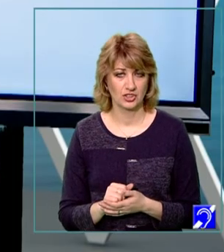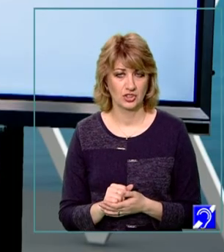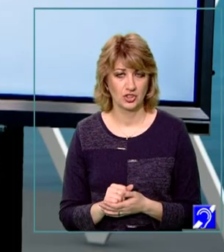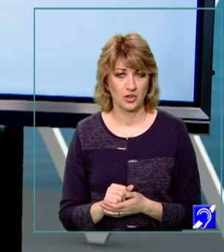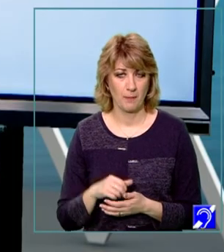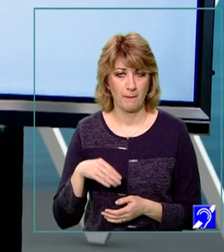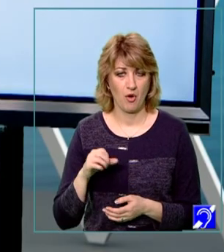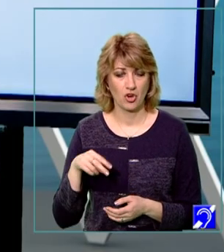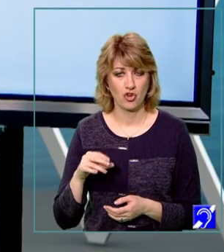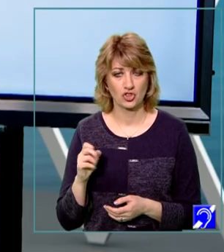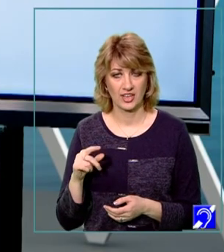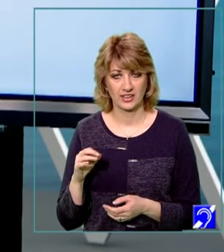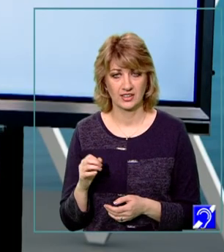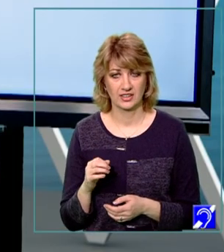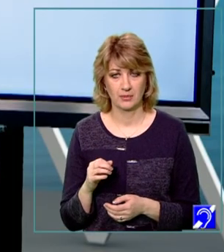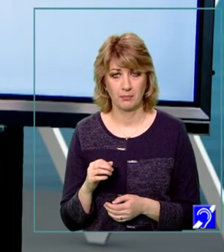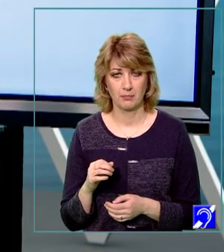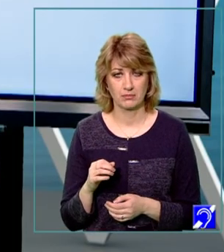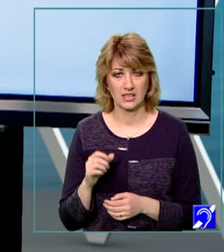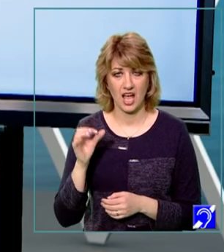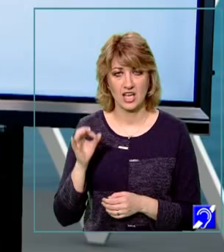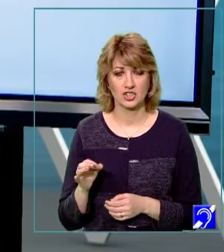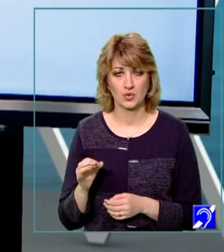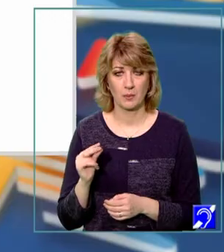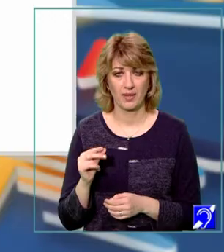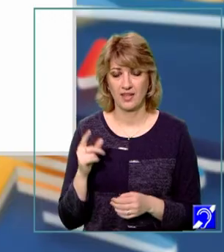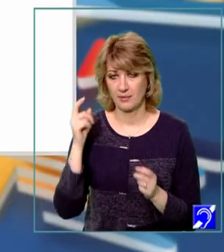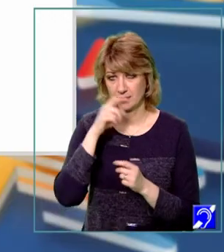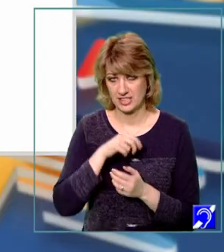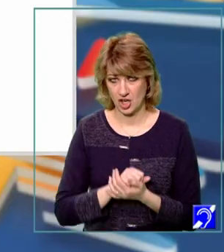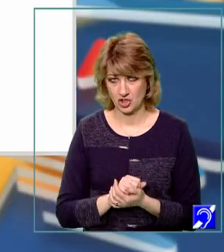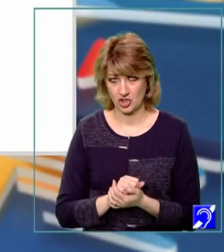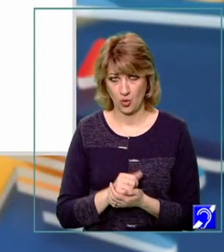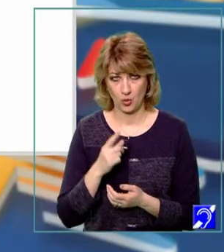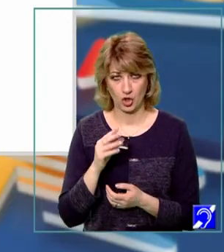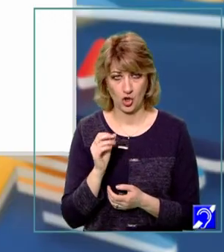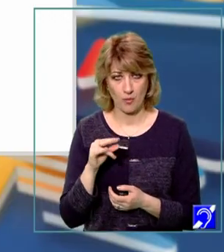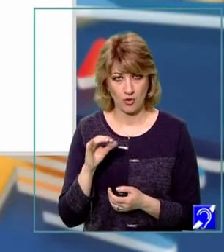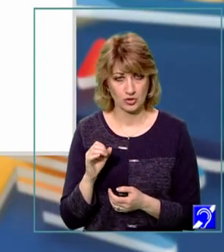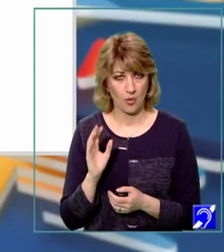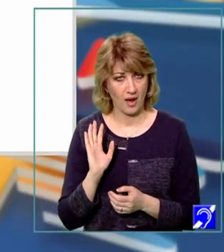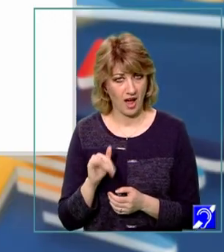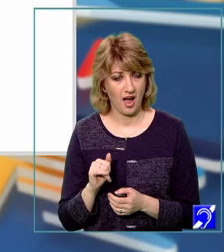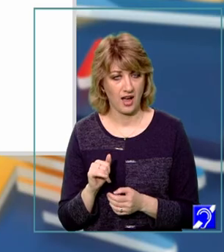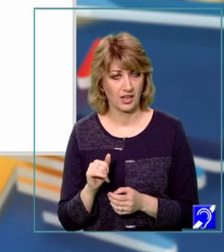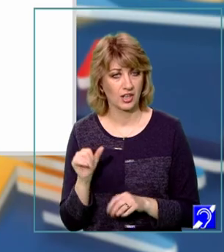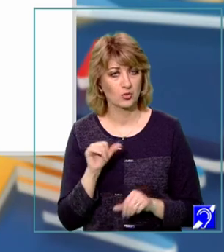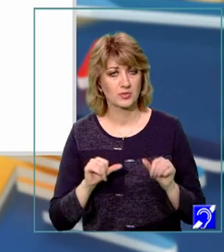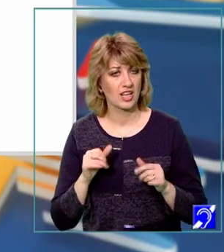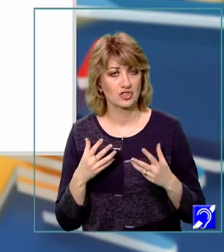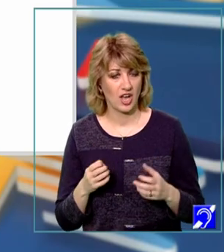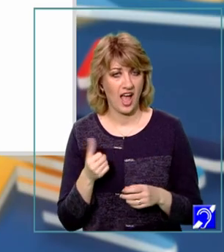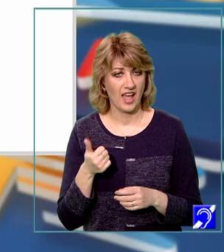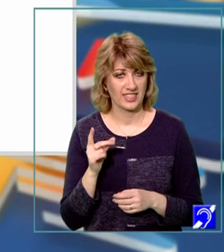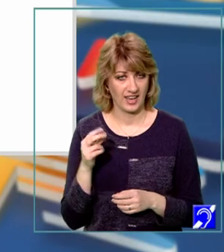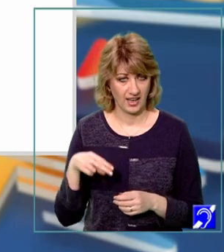telocentric, brațul P practic este absent. Un cromozom conține, ca și substanțe,